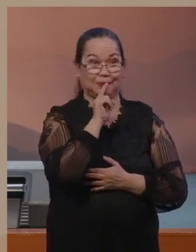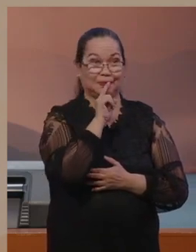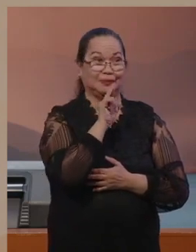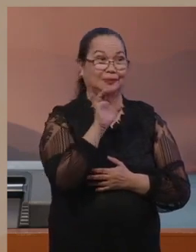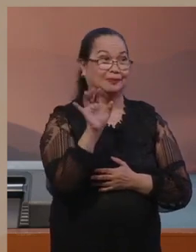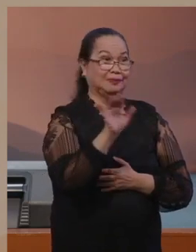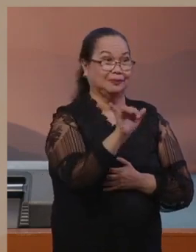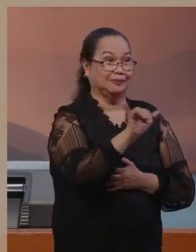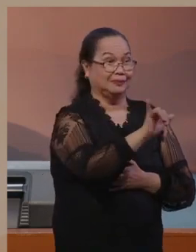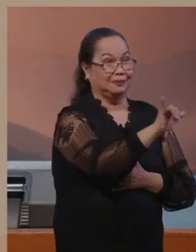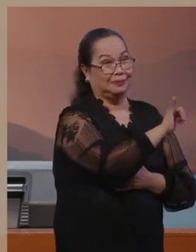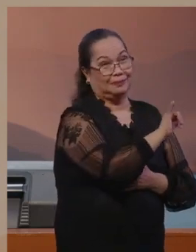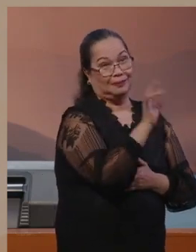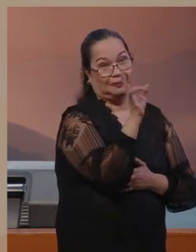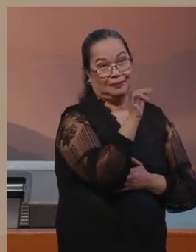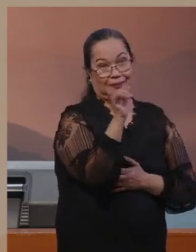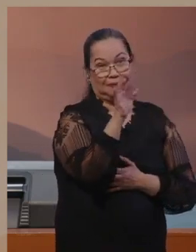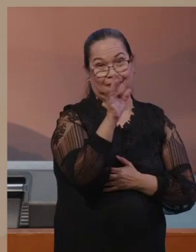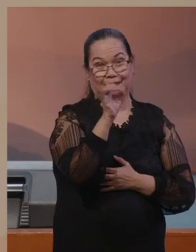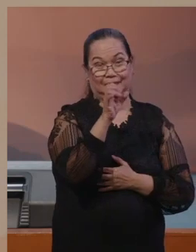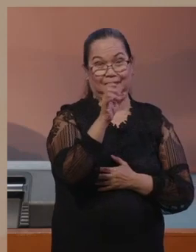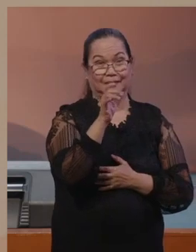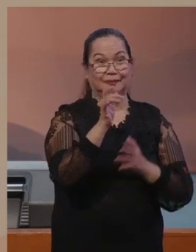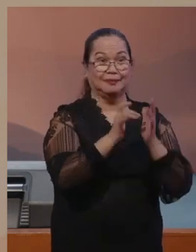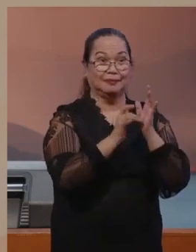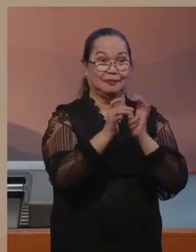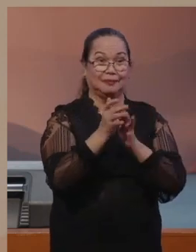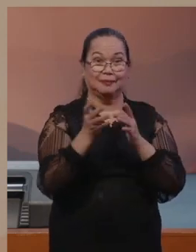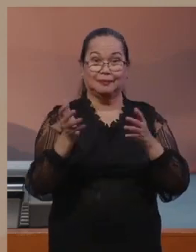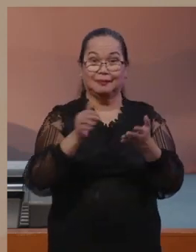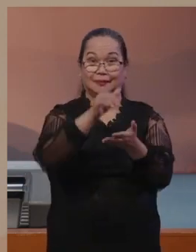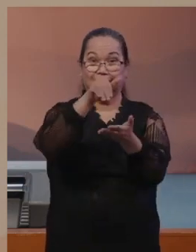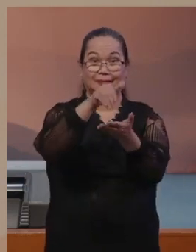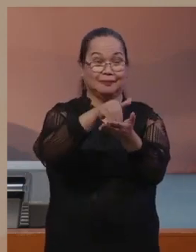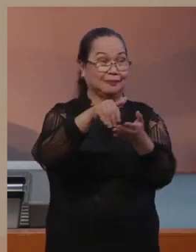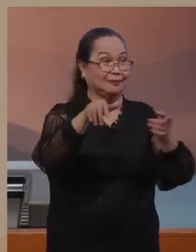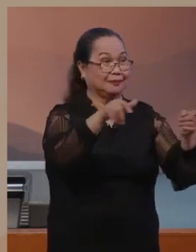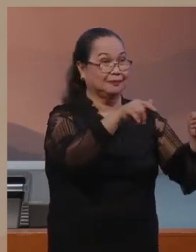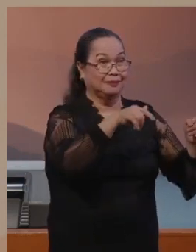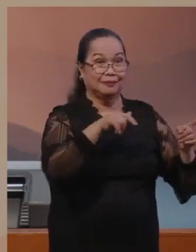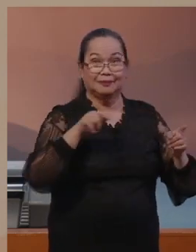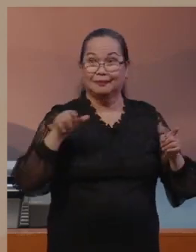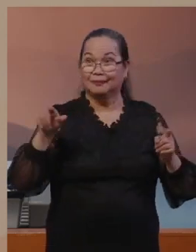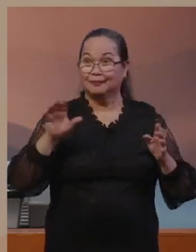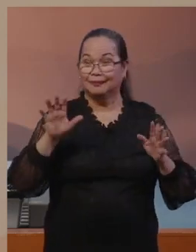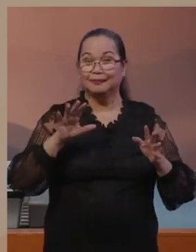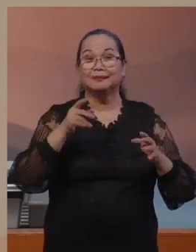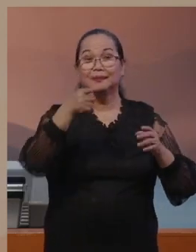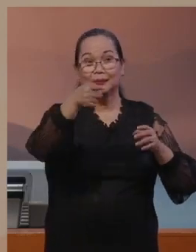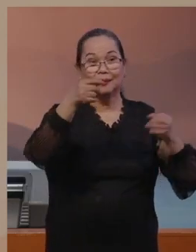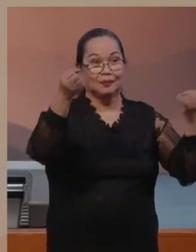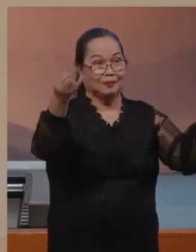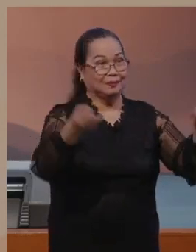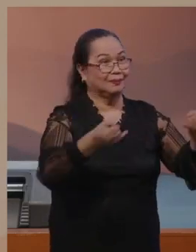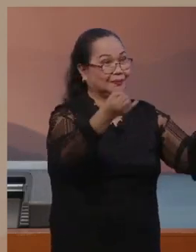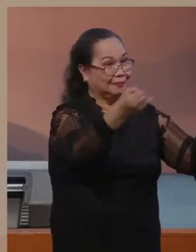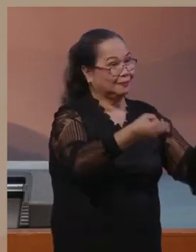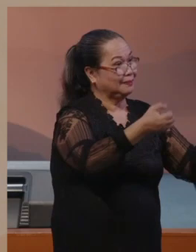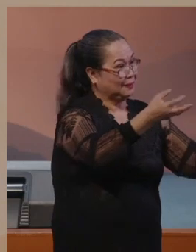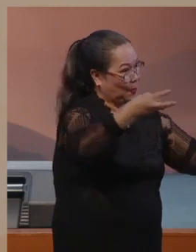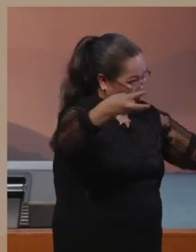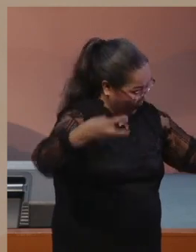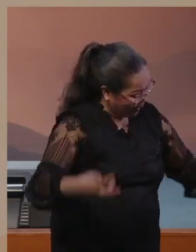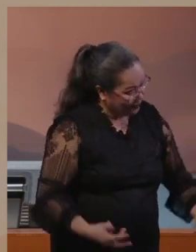pong Rahab na dinadala ang Panginoon sa ating kalagitnaan. Mag-imbita po kayo. Welcome po silang lahat